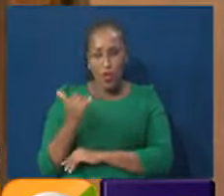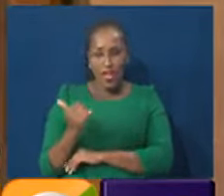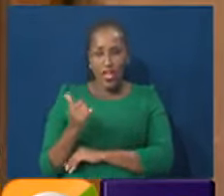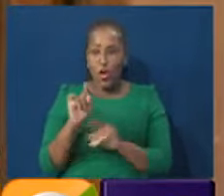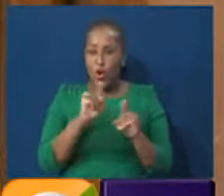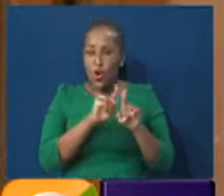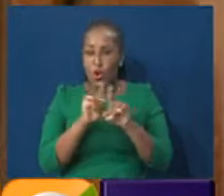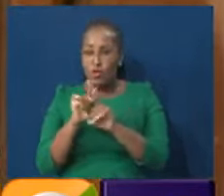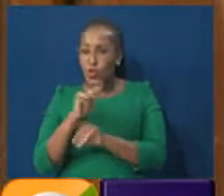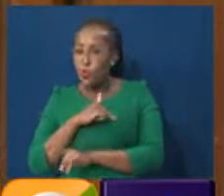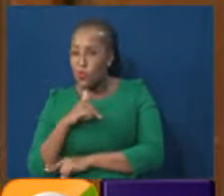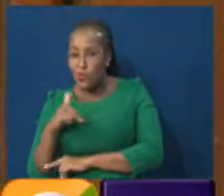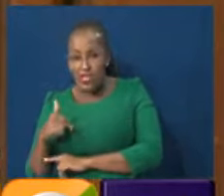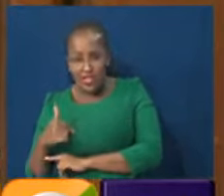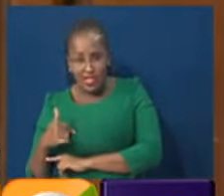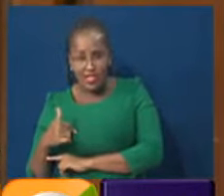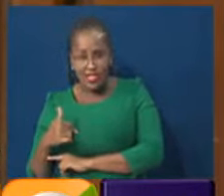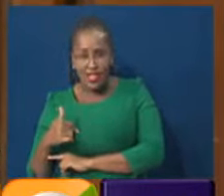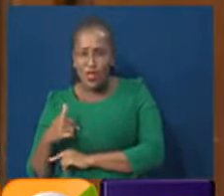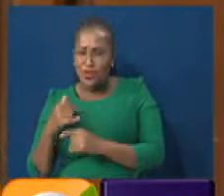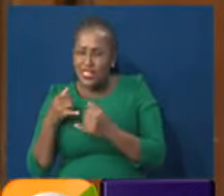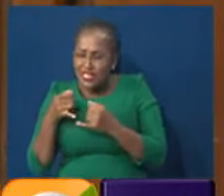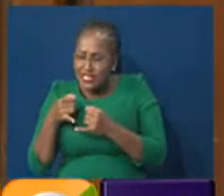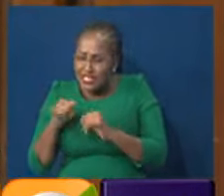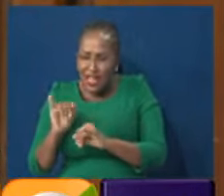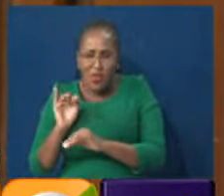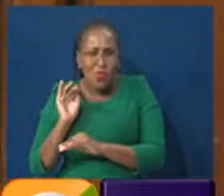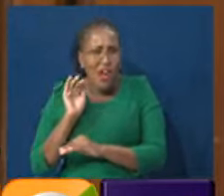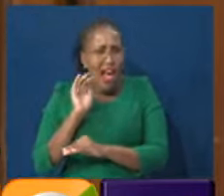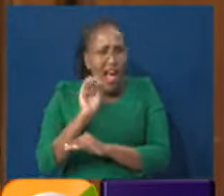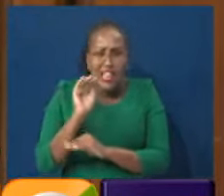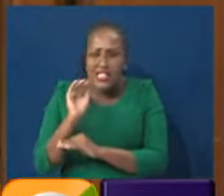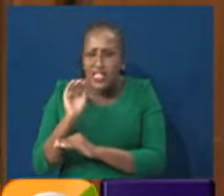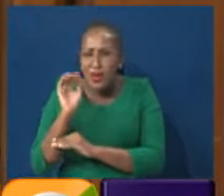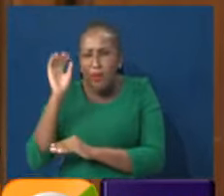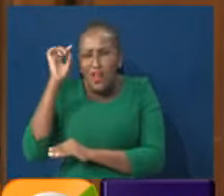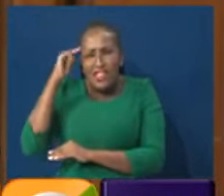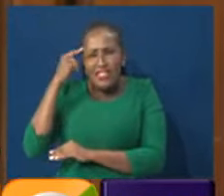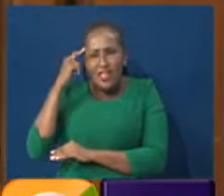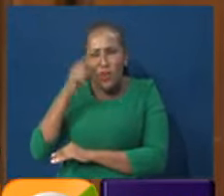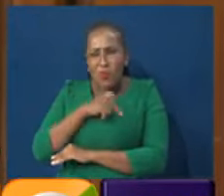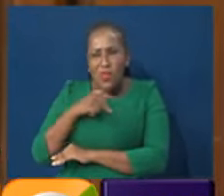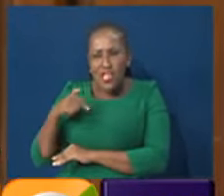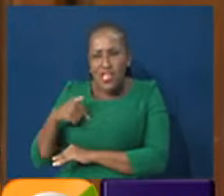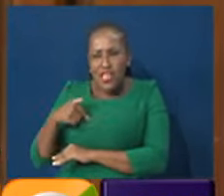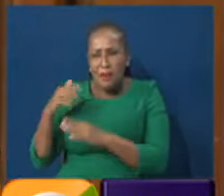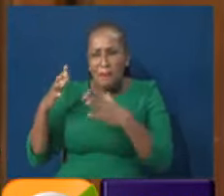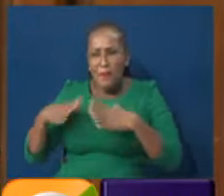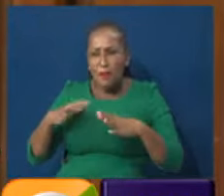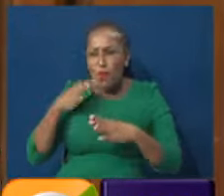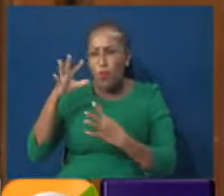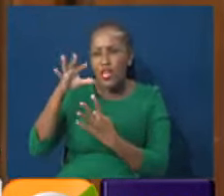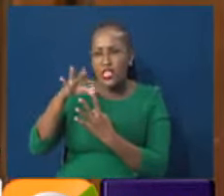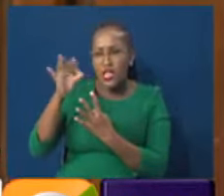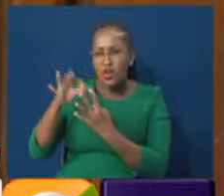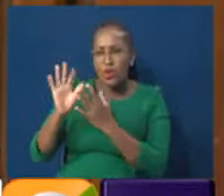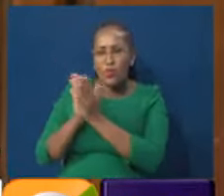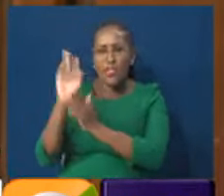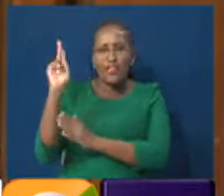hata sisi kama wabunge wa Zalendo tunajaribu kuulizwa sana kama wanafikiria sisi ndio wabunge ambao walichaguliwa na